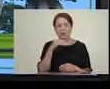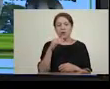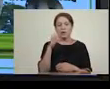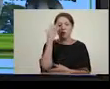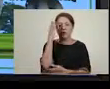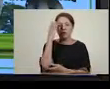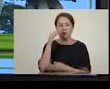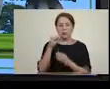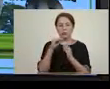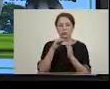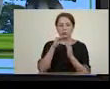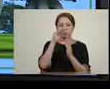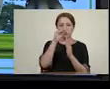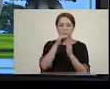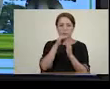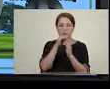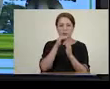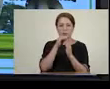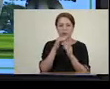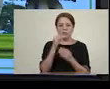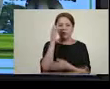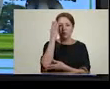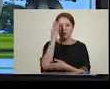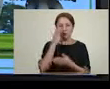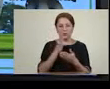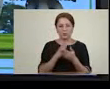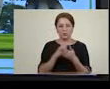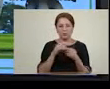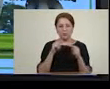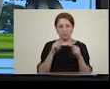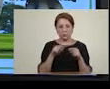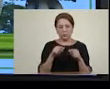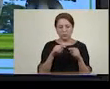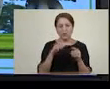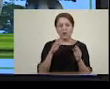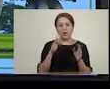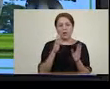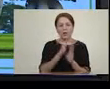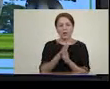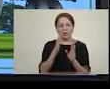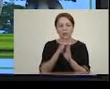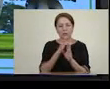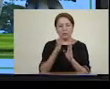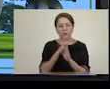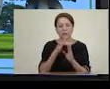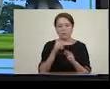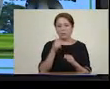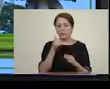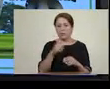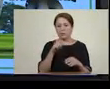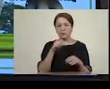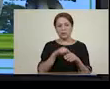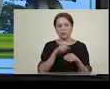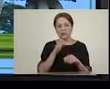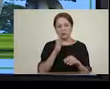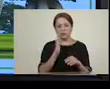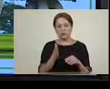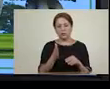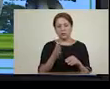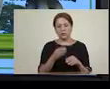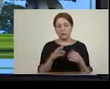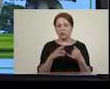ustida o'stirilgan daraxt. Bu o'z navbatida ekologiyaga ijobiy ta'sir ko'rsatish va yerdan